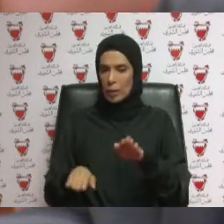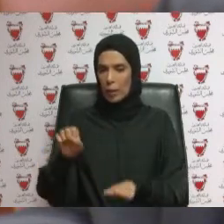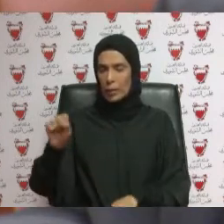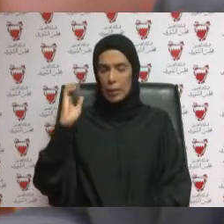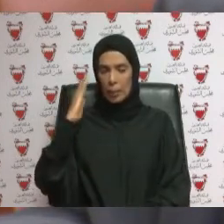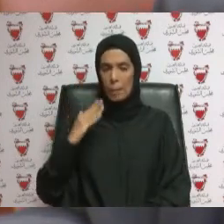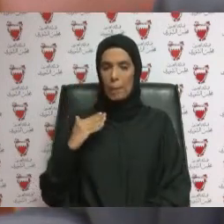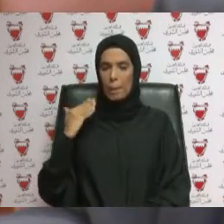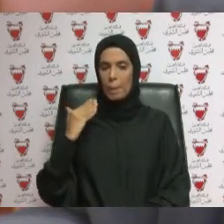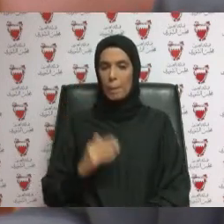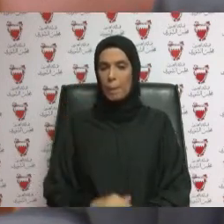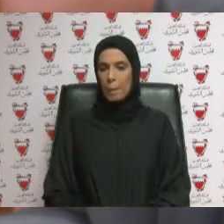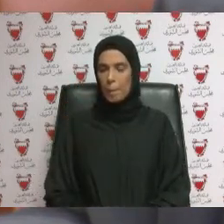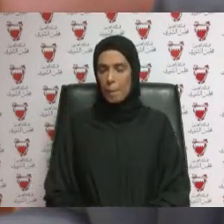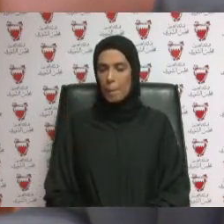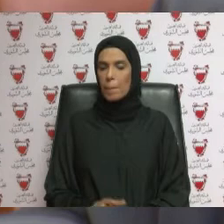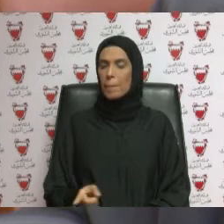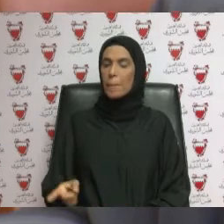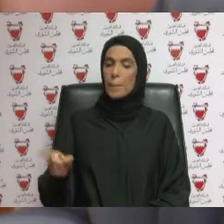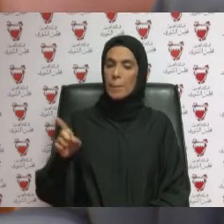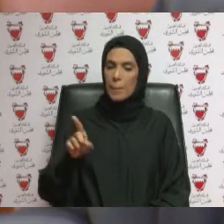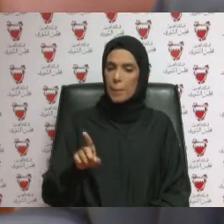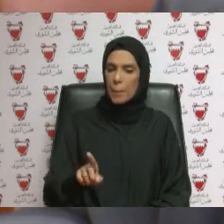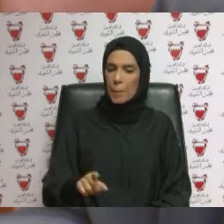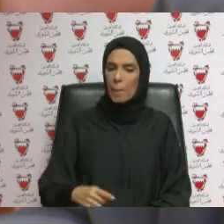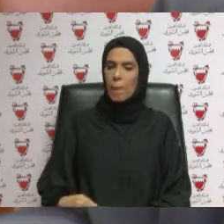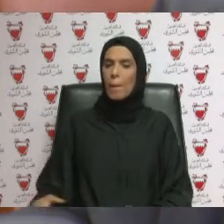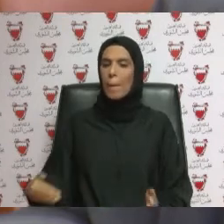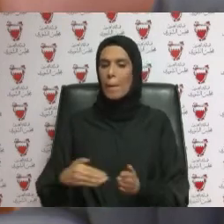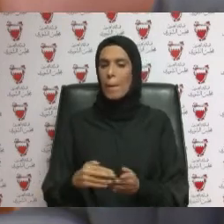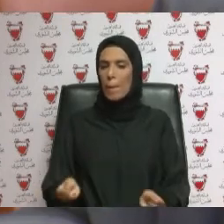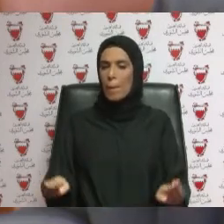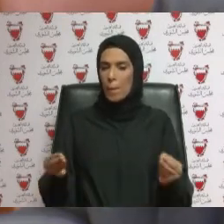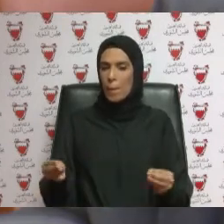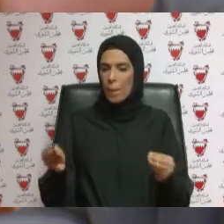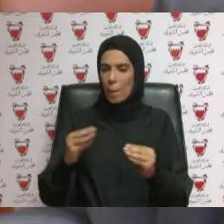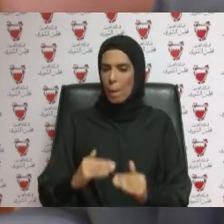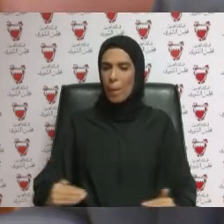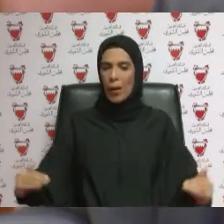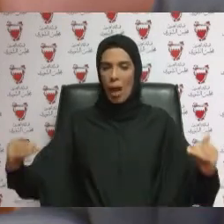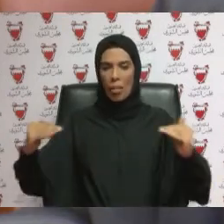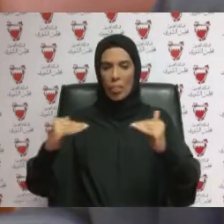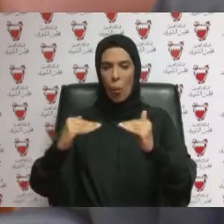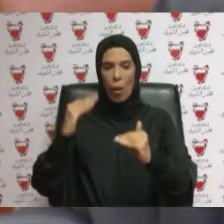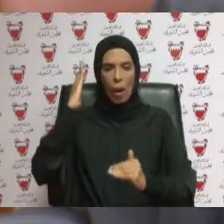للمرأة، ولكن تحقيق مزيد من التوازن بين الجنسين